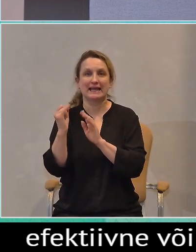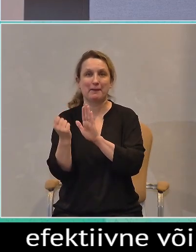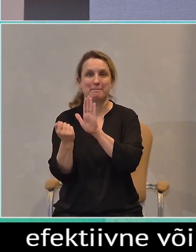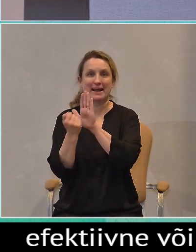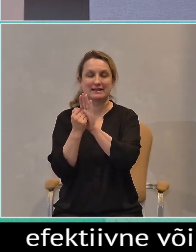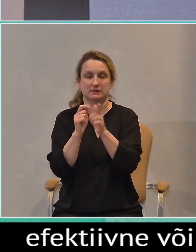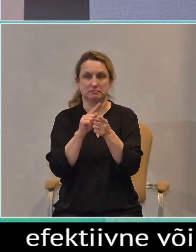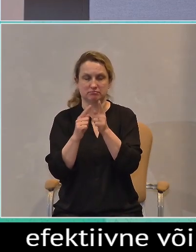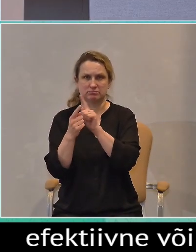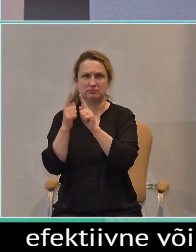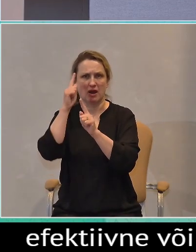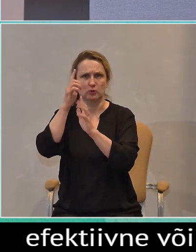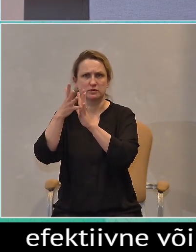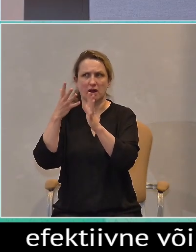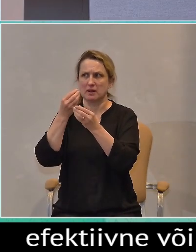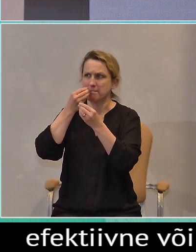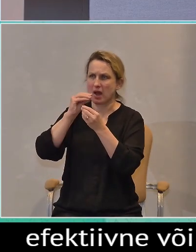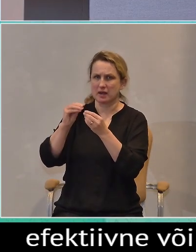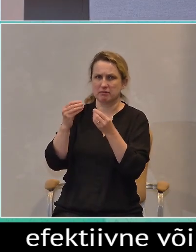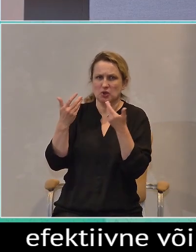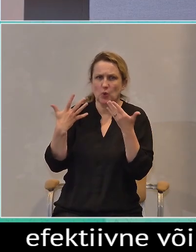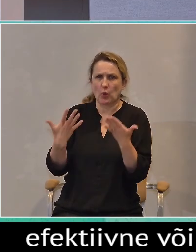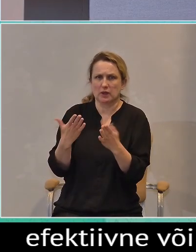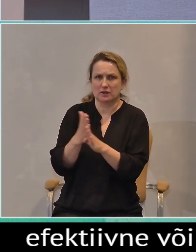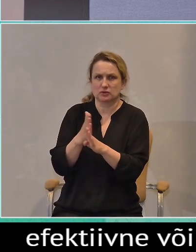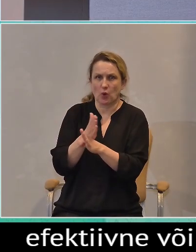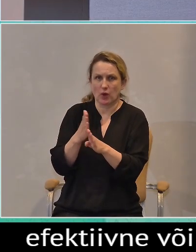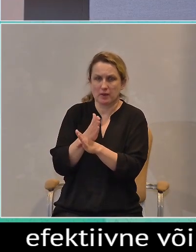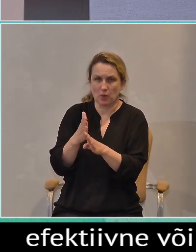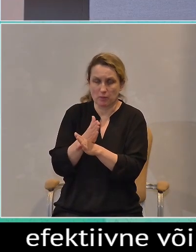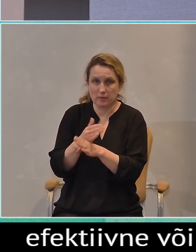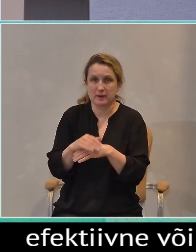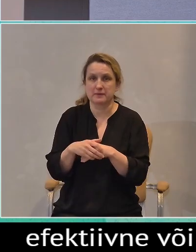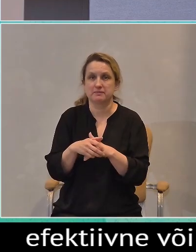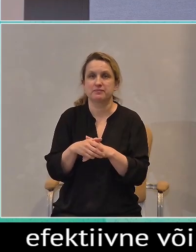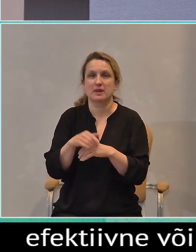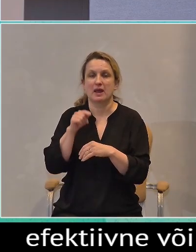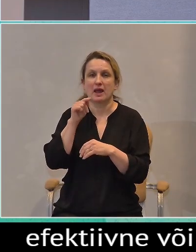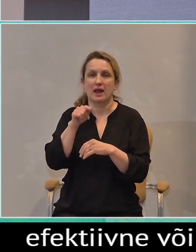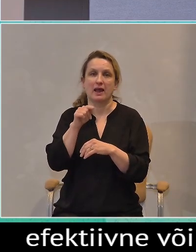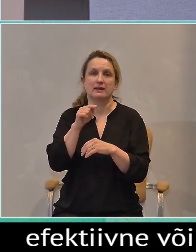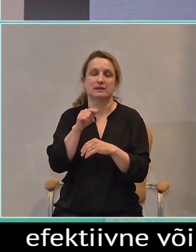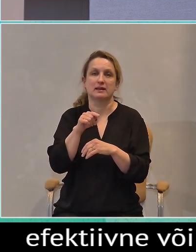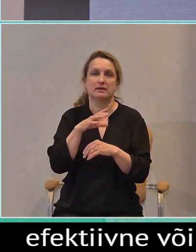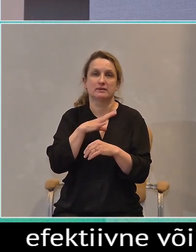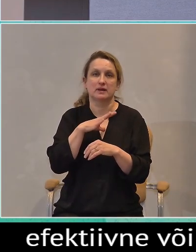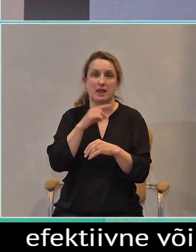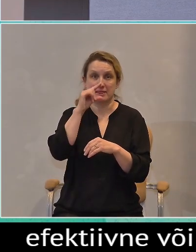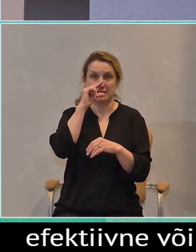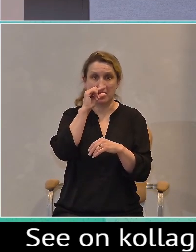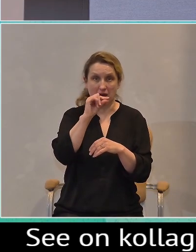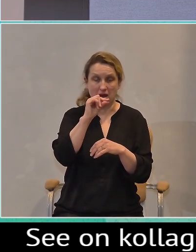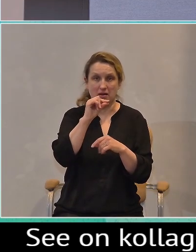saada paremini, mis selle haiguse puhul toimub, et need ankurfibrillid hoiavad siis koos pärisnahka